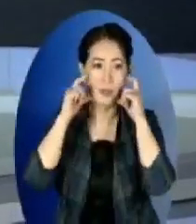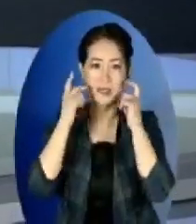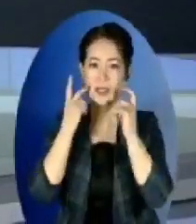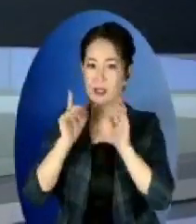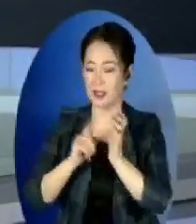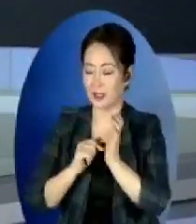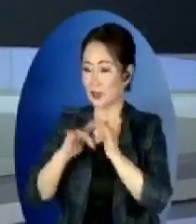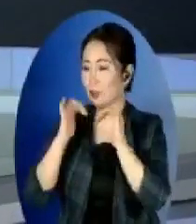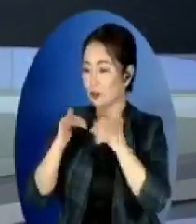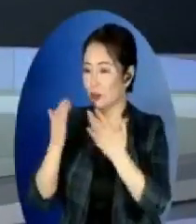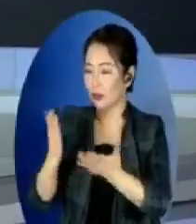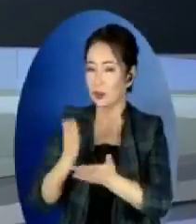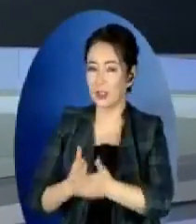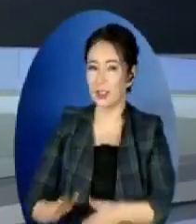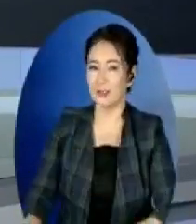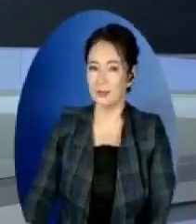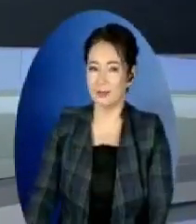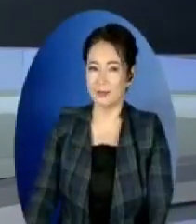байна.